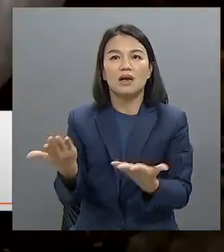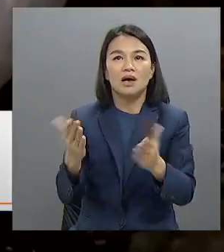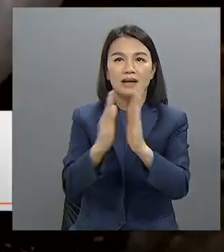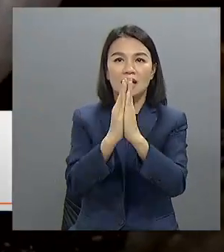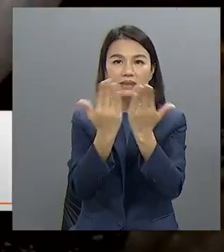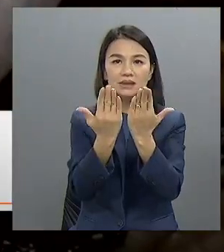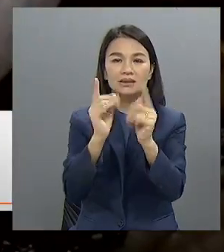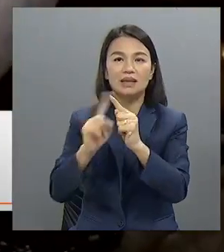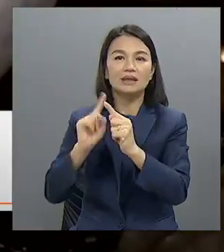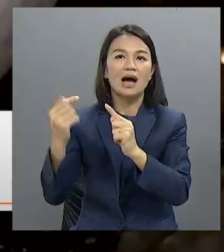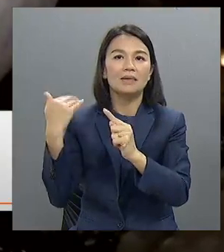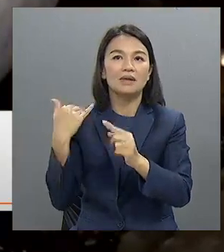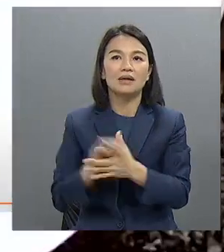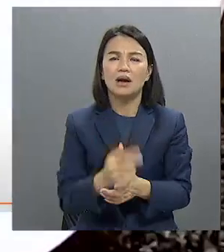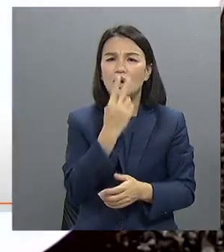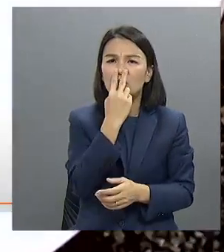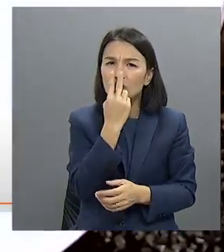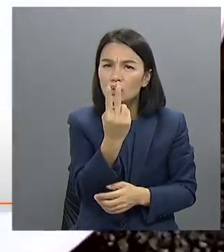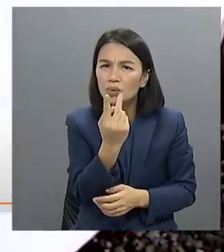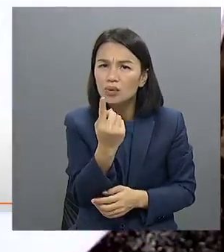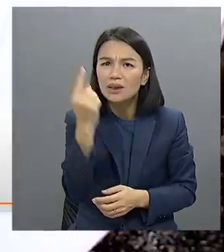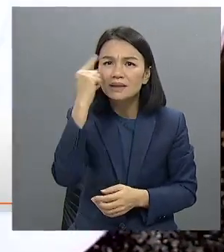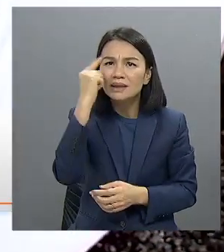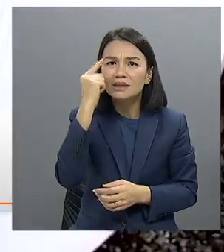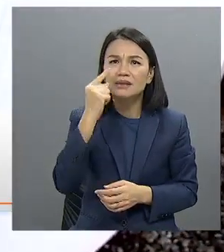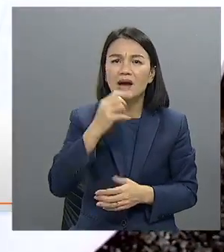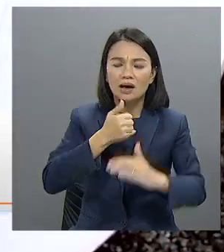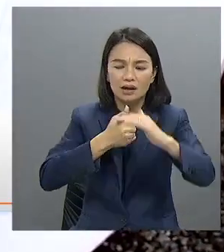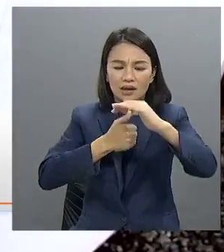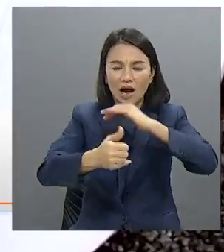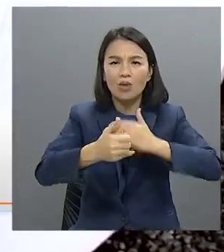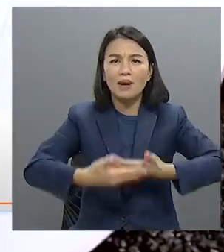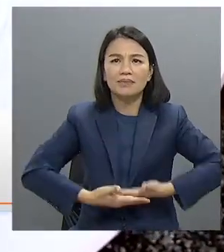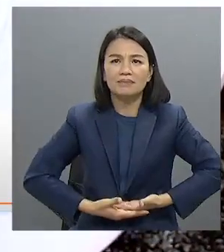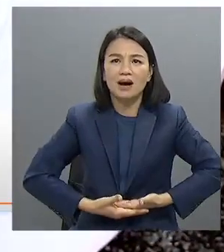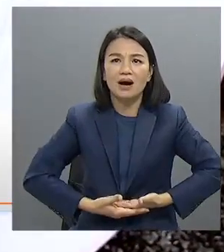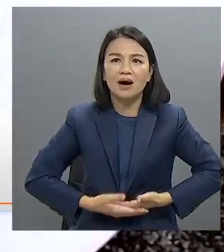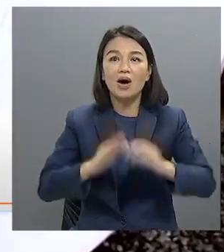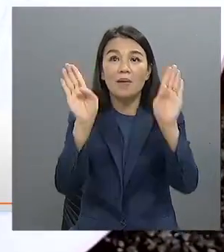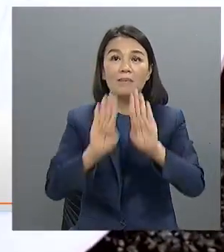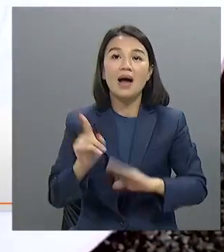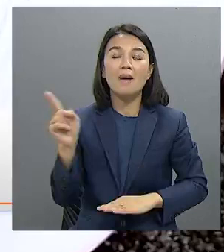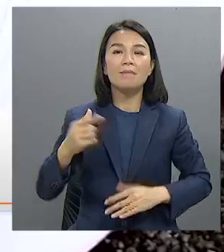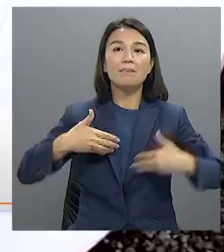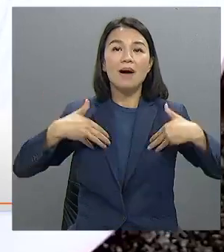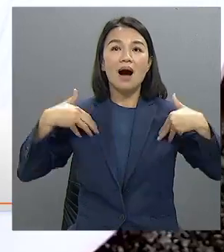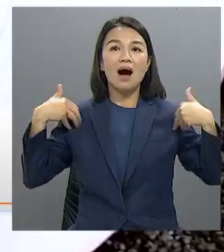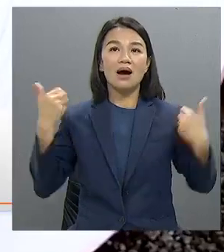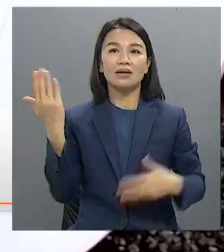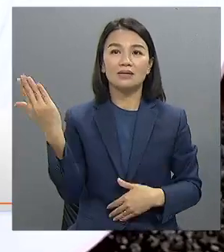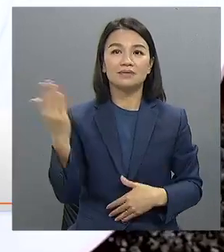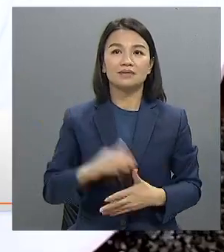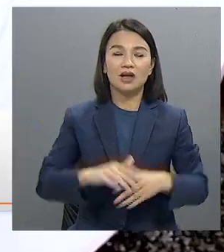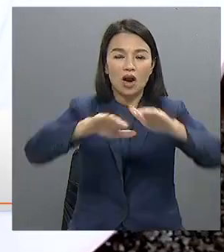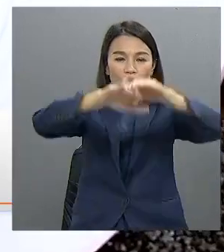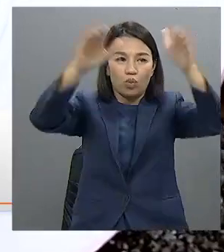ำลังนั่งดูอยู่ว่าคุณประวิตรเนี่ยจะเข้าไปนั่งยังไงอ๋อแบบนี้ นั่งสบายสบายเลยนะ นั่งสบายสบายเลยข้างในมันกว้างไงคุณประ